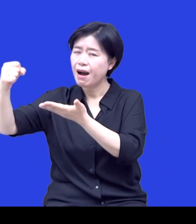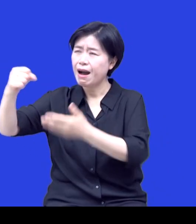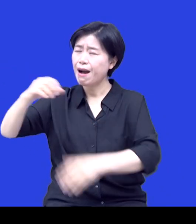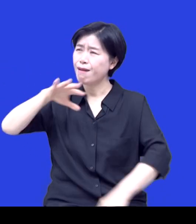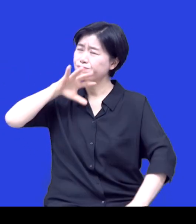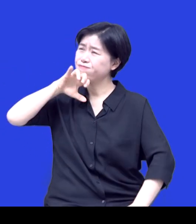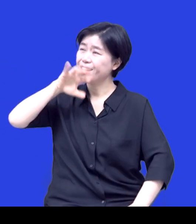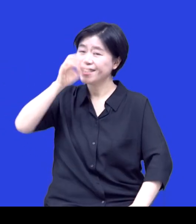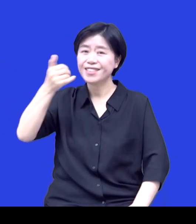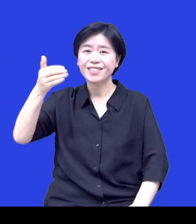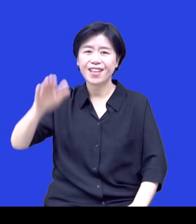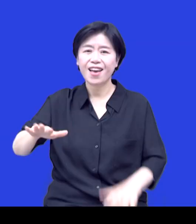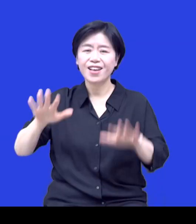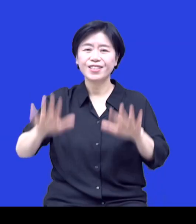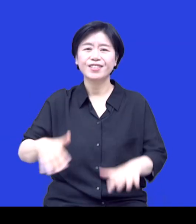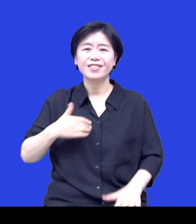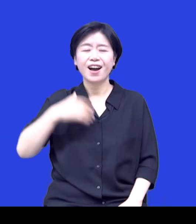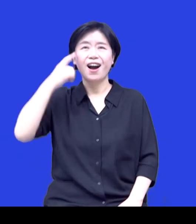게 어딨냐라는